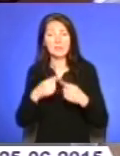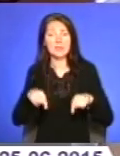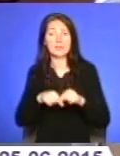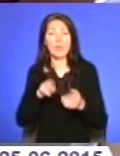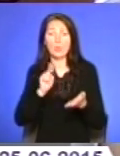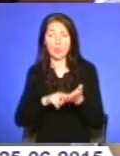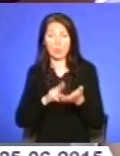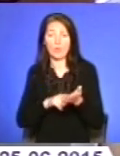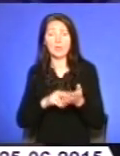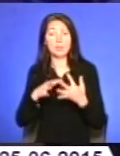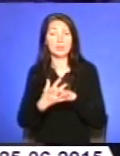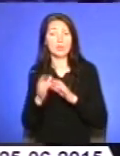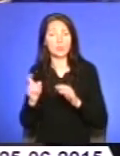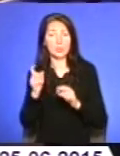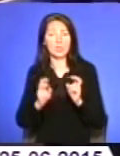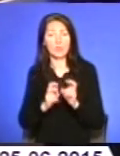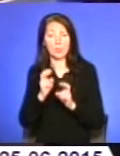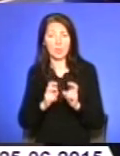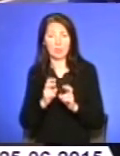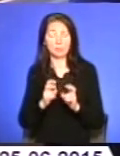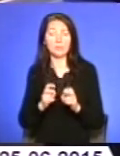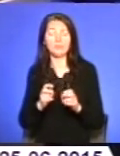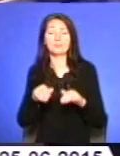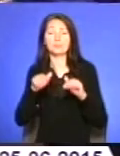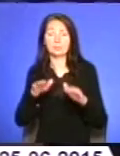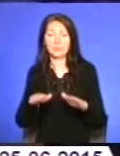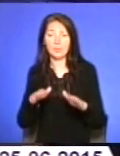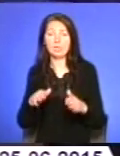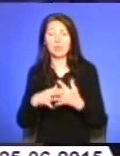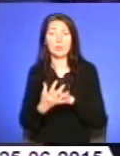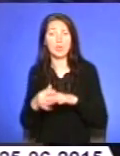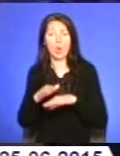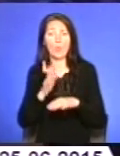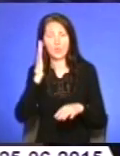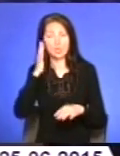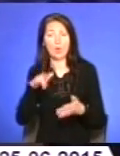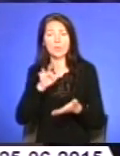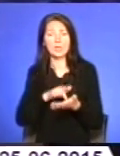до рішення облради про передачу приміщення Суспільно-політичного центру колишнього обкому